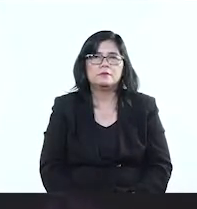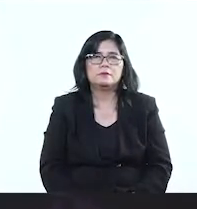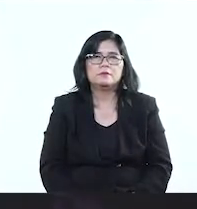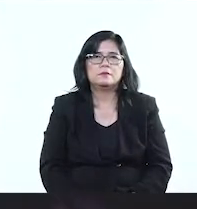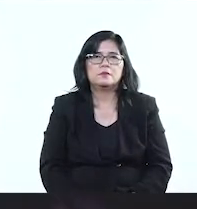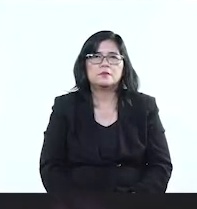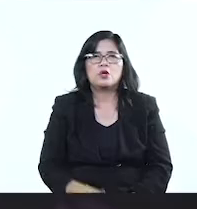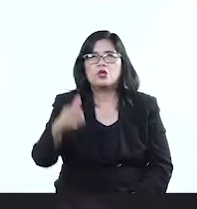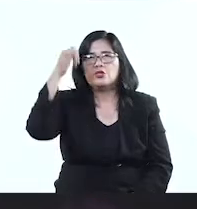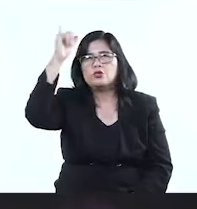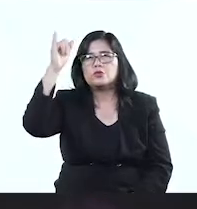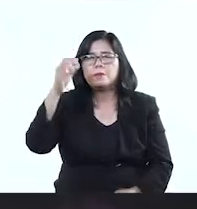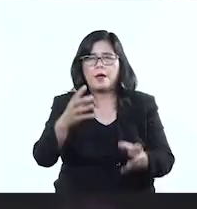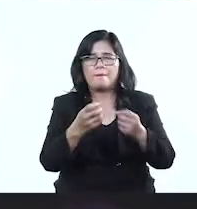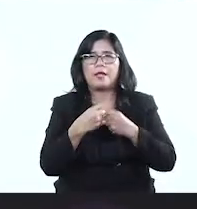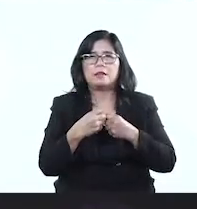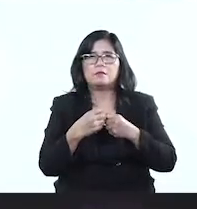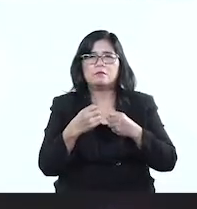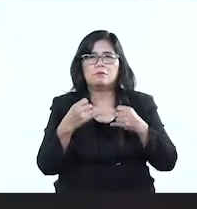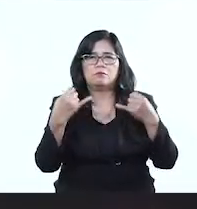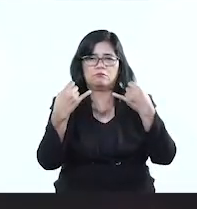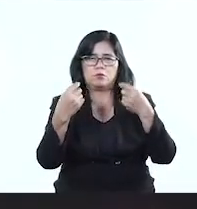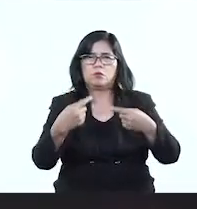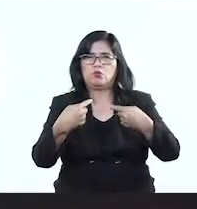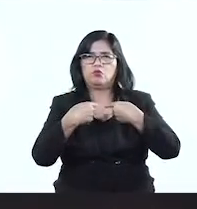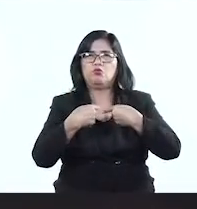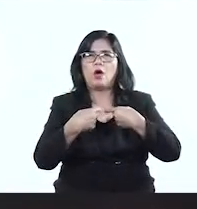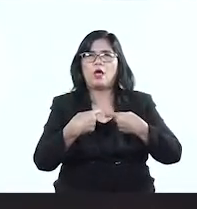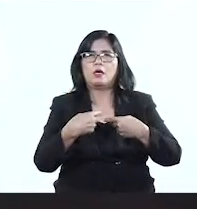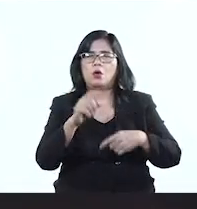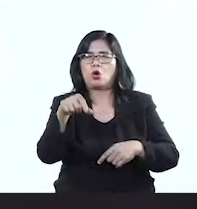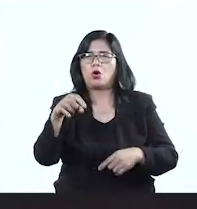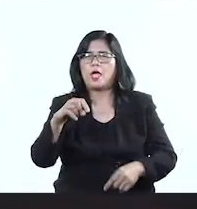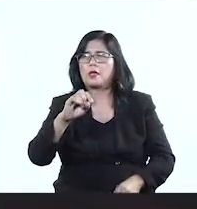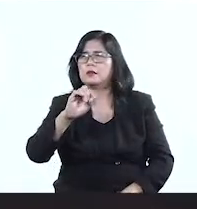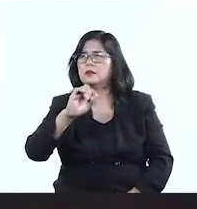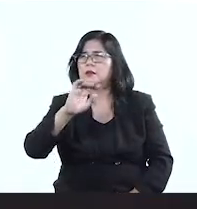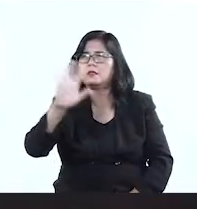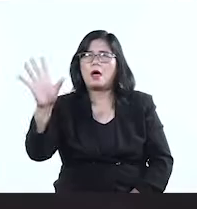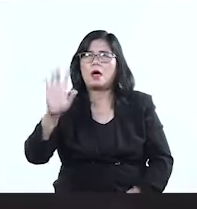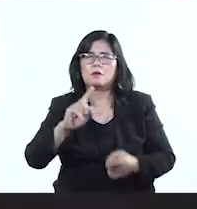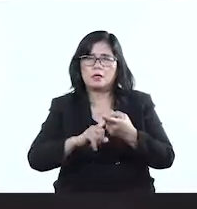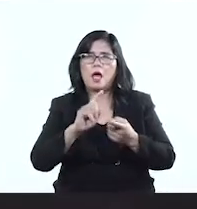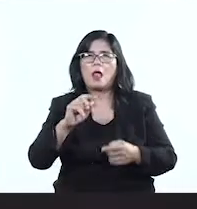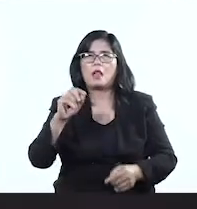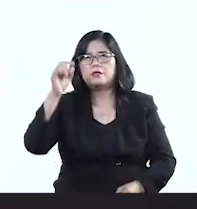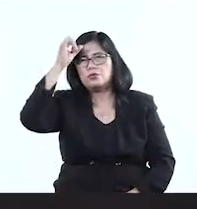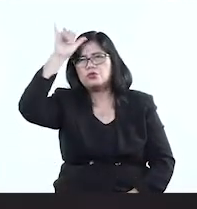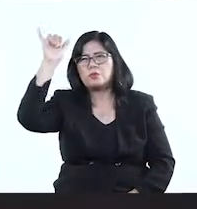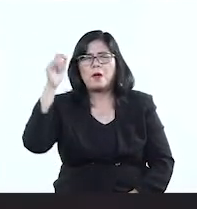ini dia dapat 27 Hai dari orang-orang enak kenal dia Hai Adam berkata